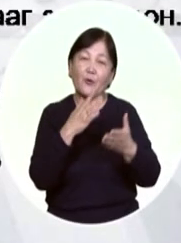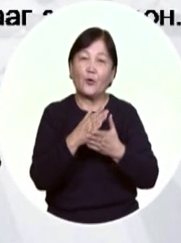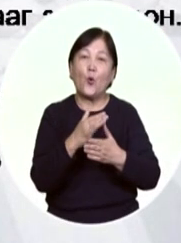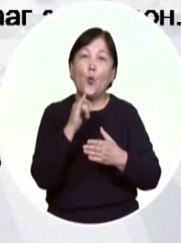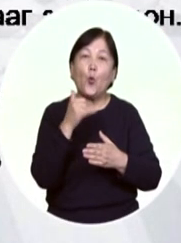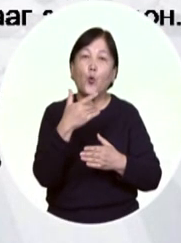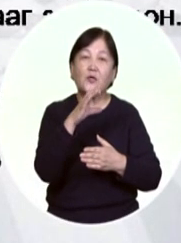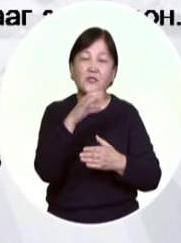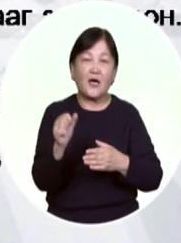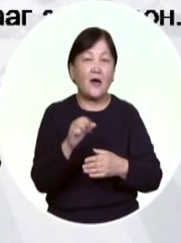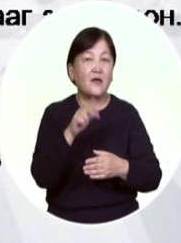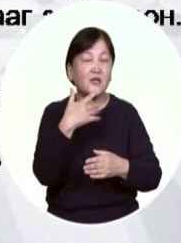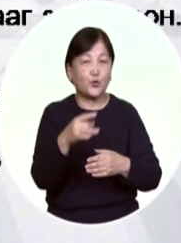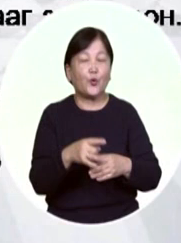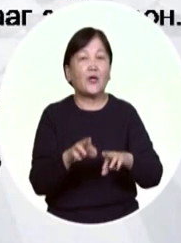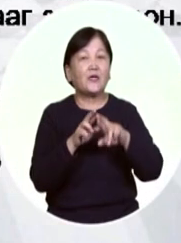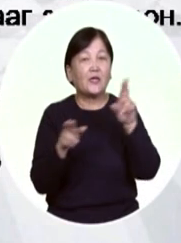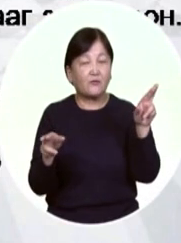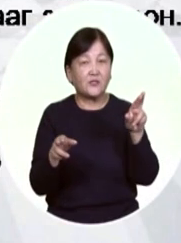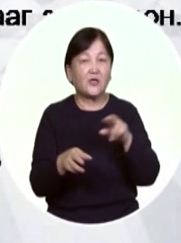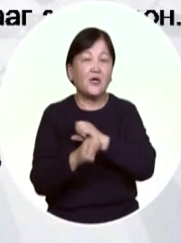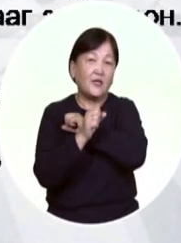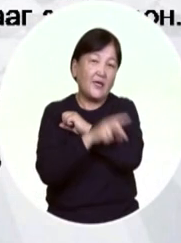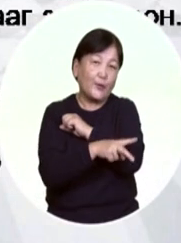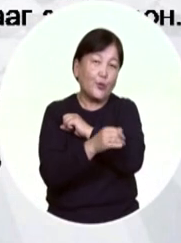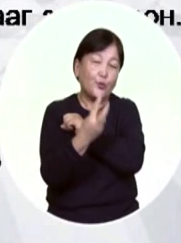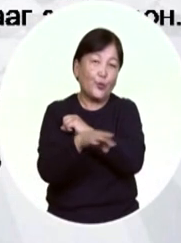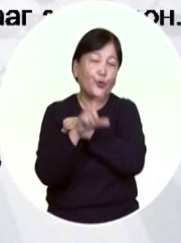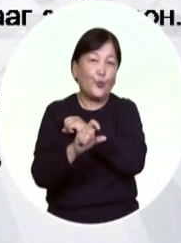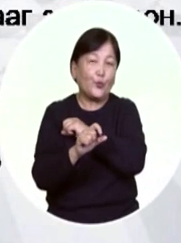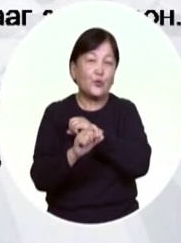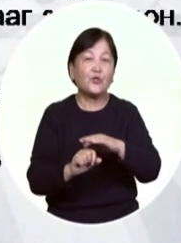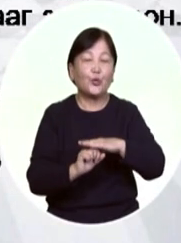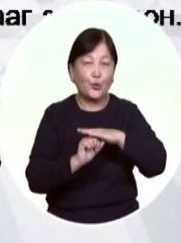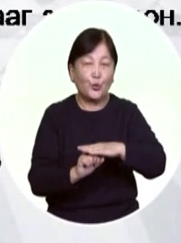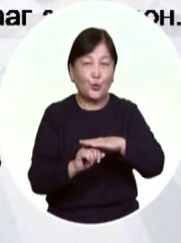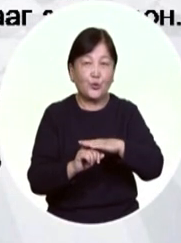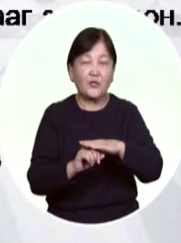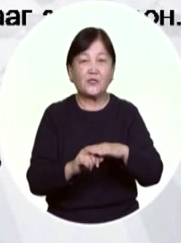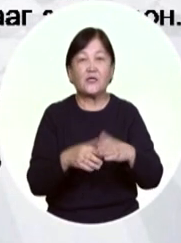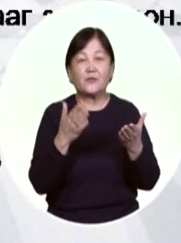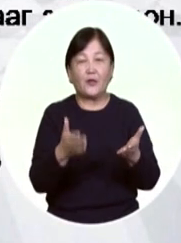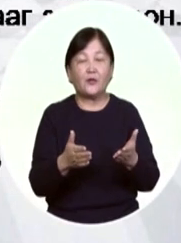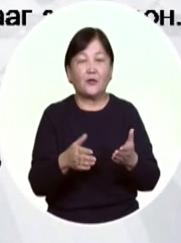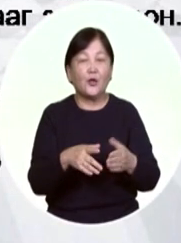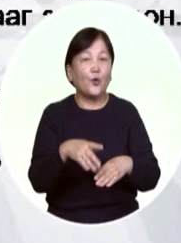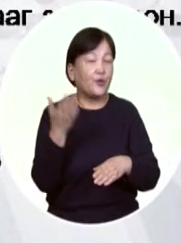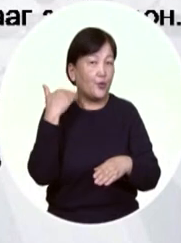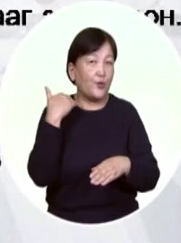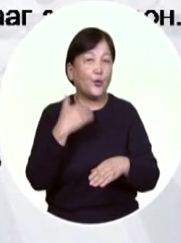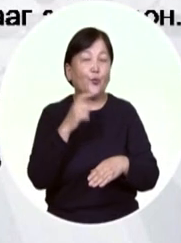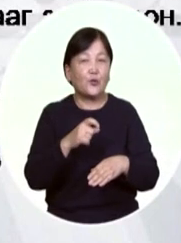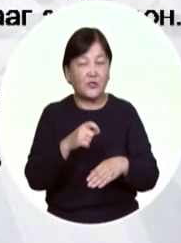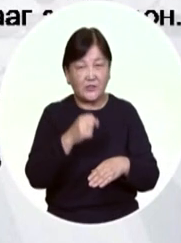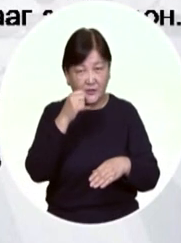язгуураараа ялгарлагдсан ядуу дунд ангийг түшигэлсэн гэж. За, энд тэр үед хүмүүсийн сэтгэл зүйн ямар байсныг л одоо бүгдээрээ